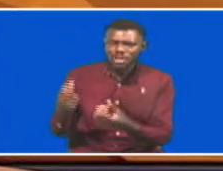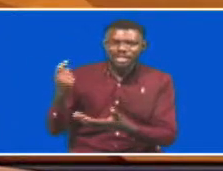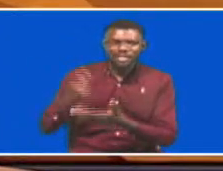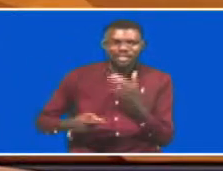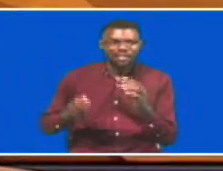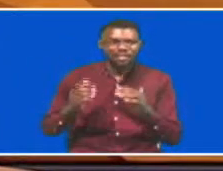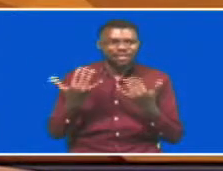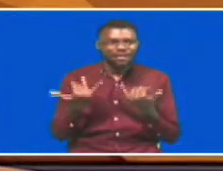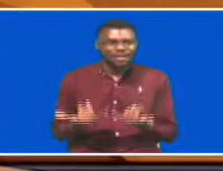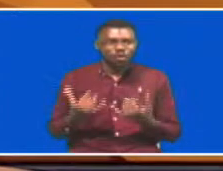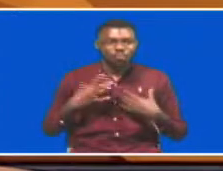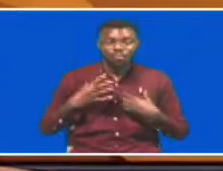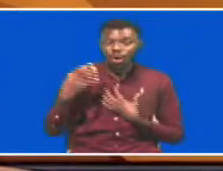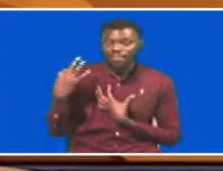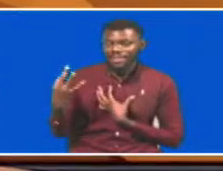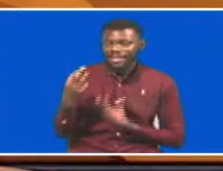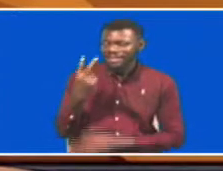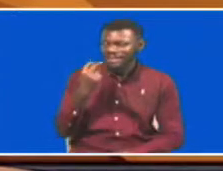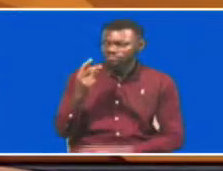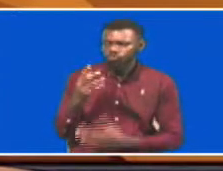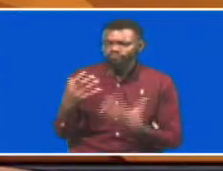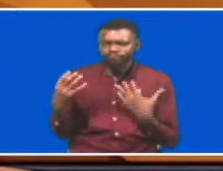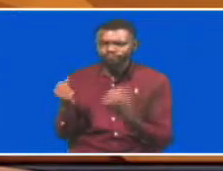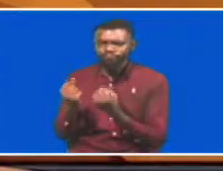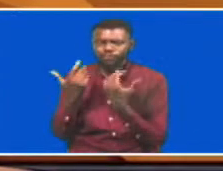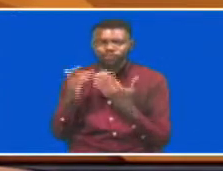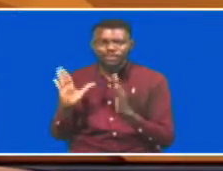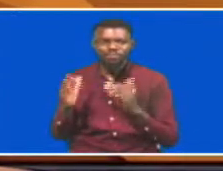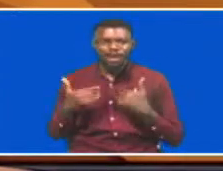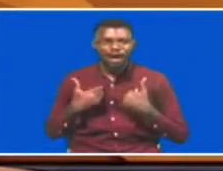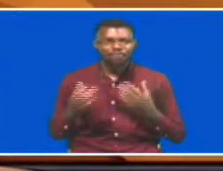sasa washukiwa watatu wamekamatwa wakiwa na shilingi